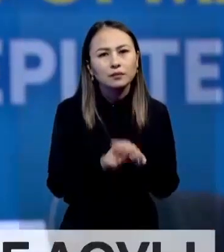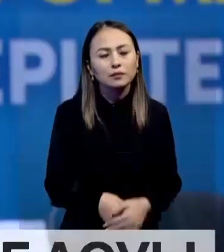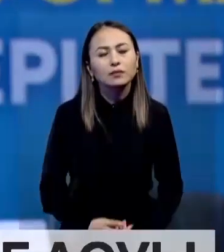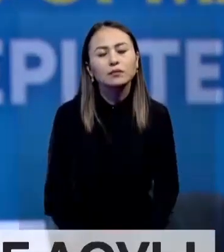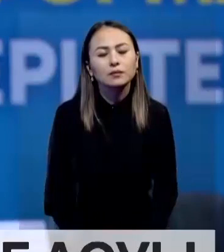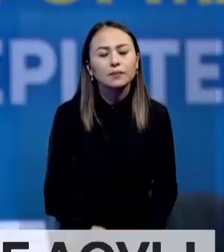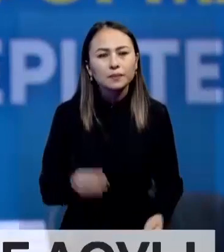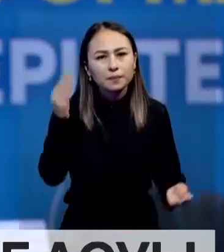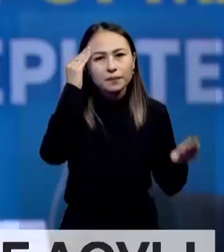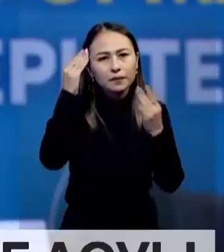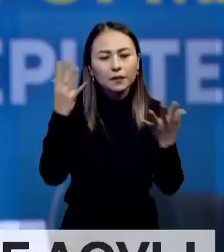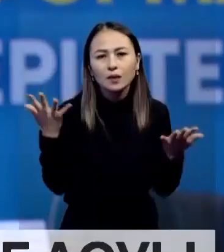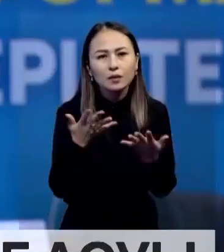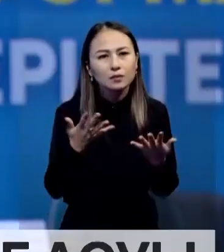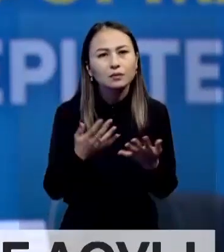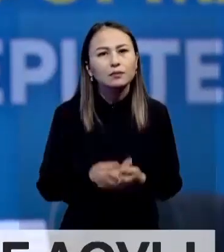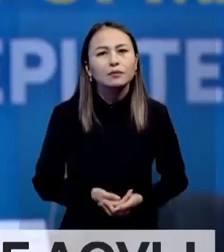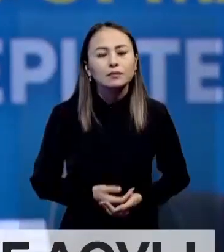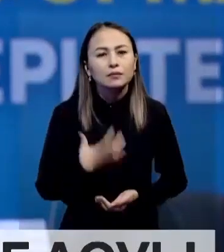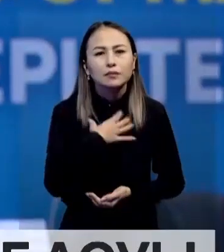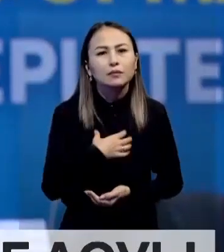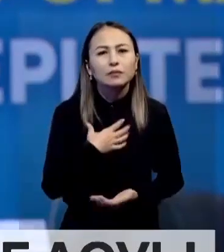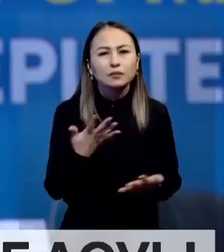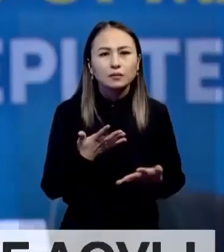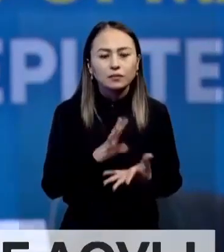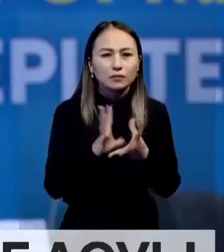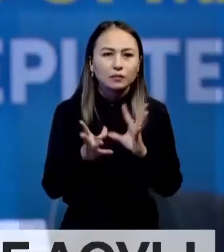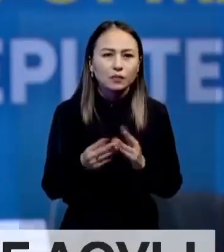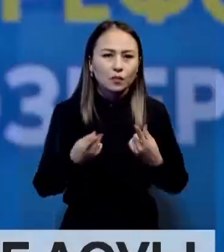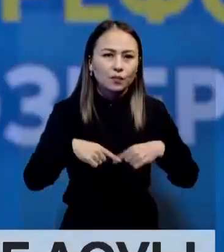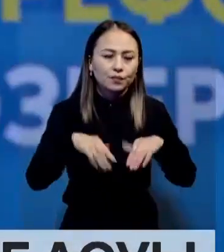сондай пікір қандай болады екен, құндылықтар қандай болады, оның бәрін өзі